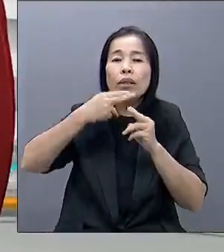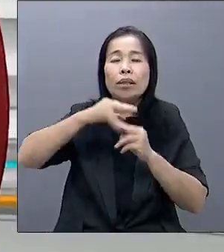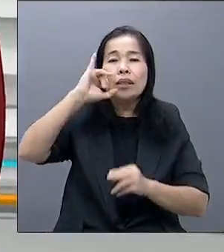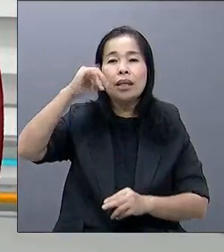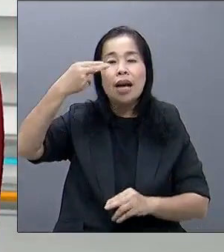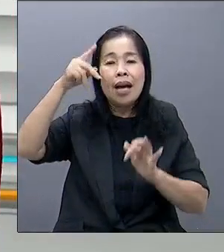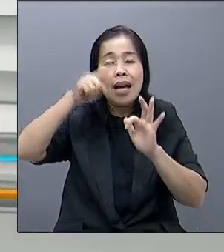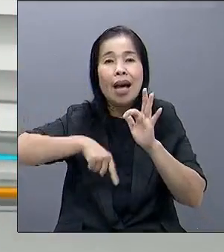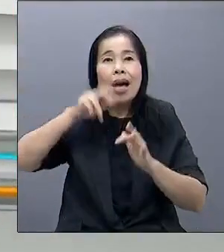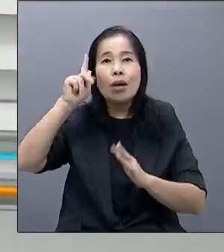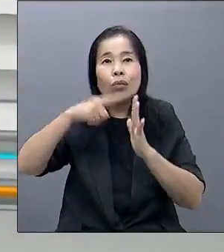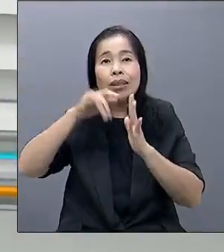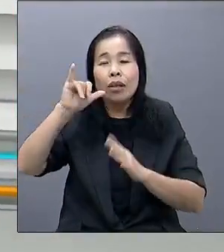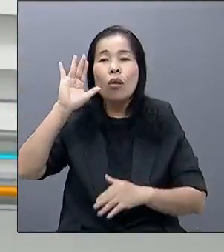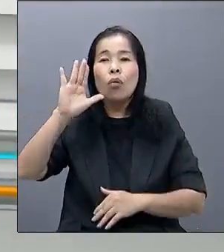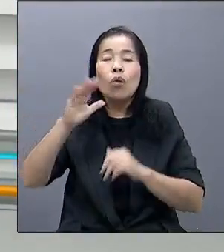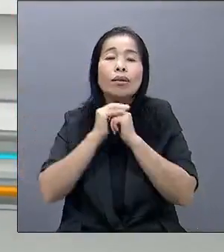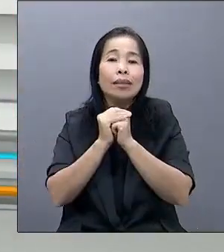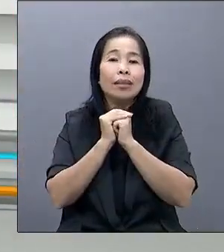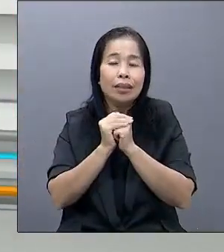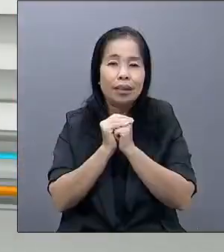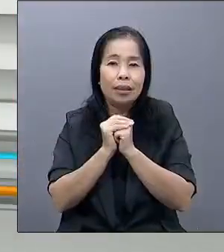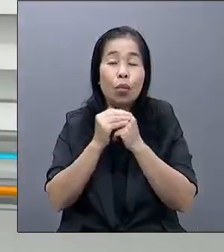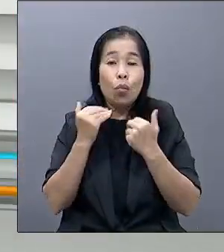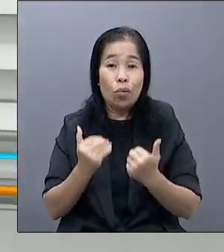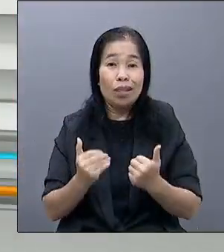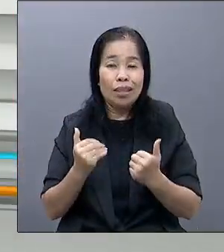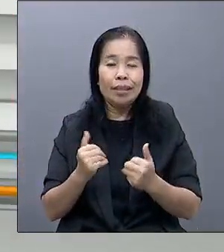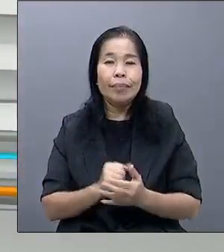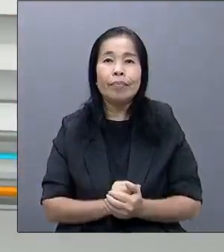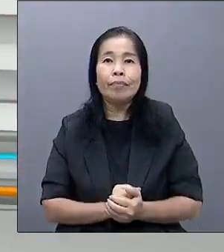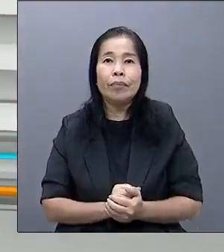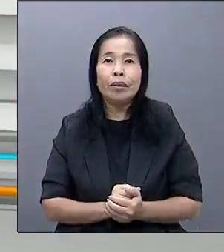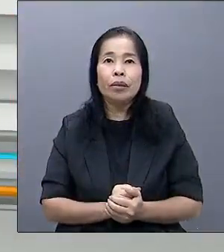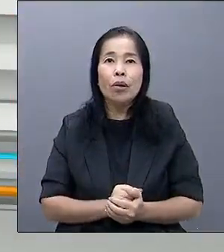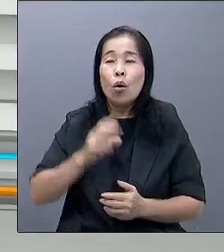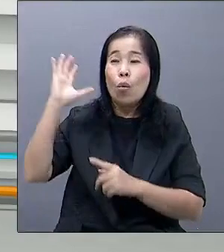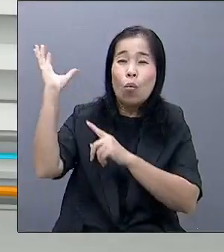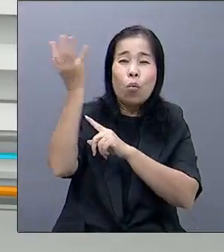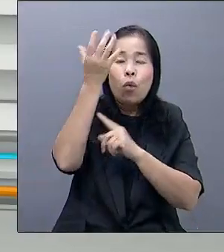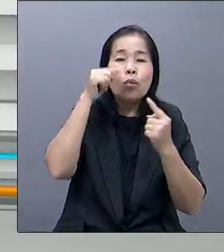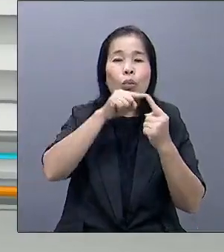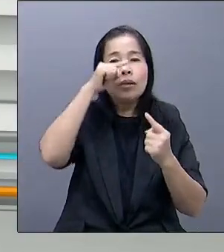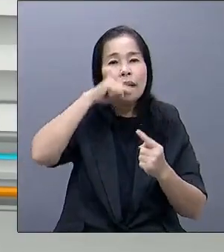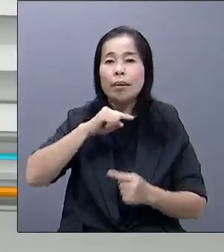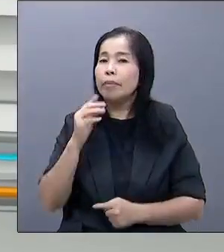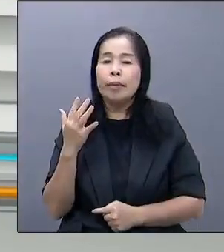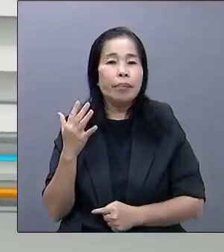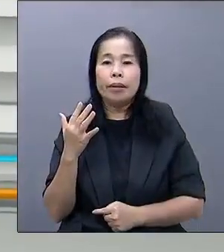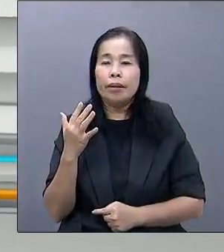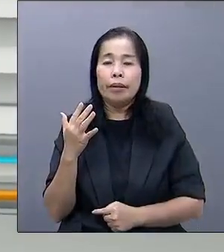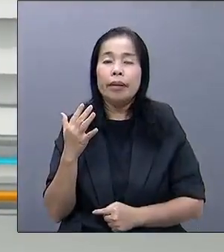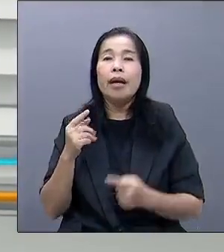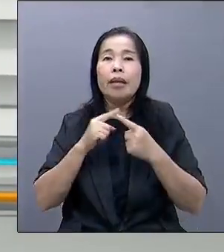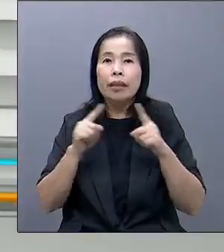ด้านฝั่งตะวนออกเช่งใต้ของประเทศจีนภายใวันนี้แล้วพยุลูกนี้ไม่ส่ผลกระทบโยตรงต่สภาอากาศในบ้านเรา